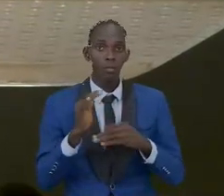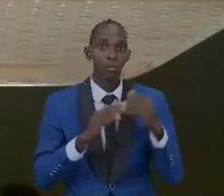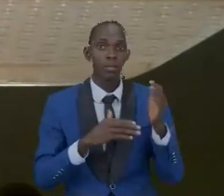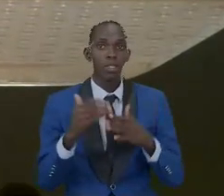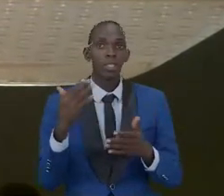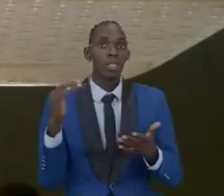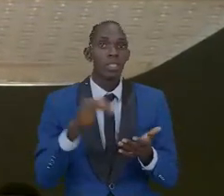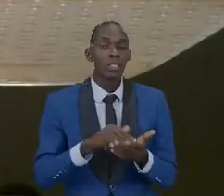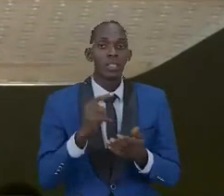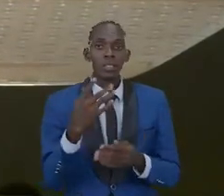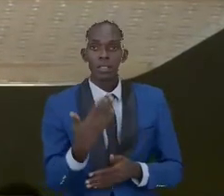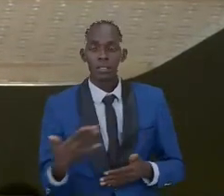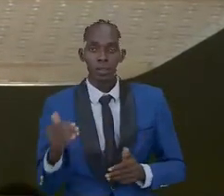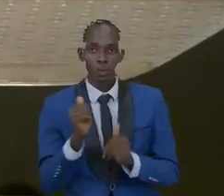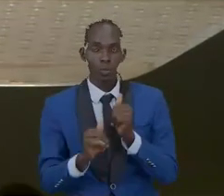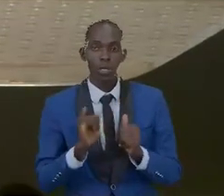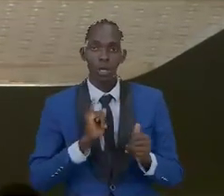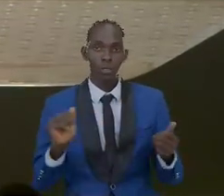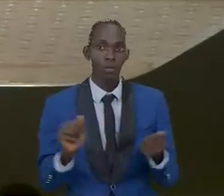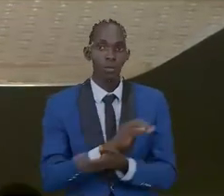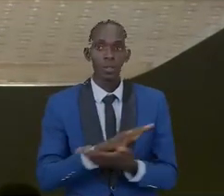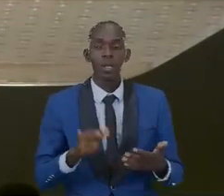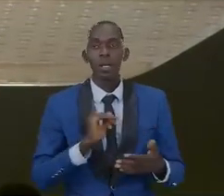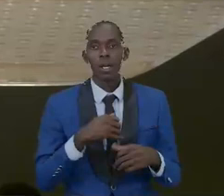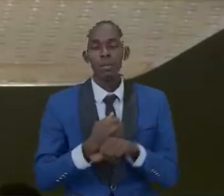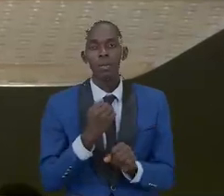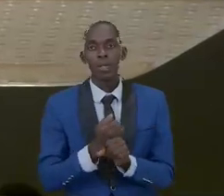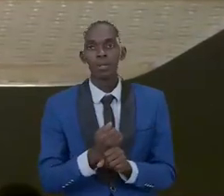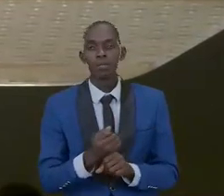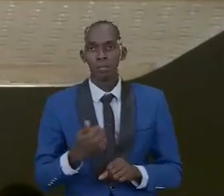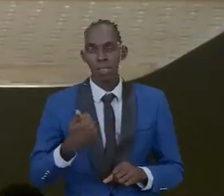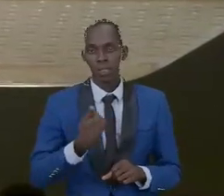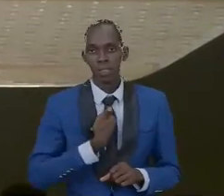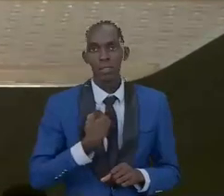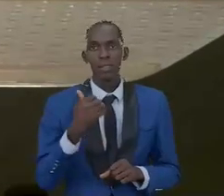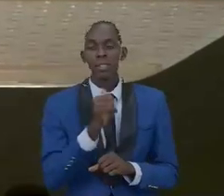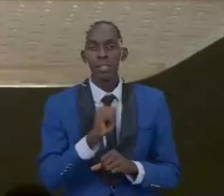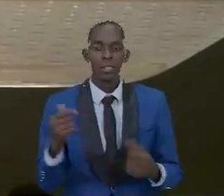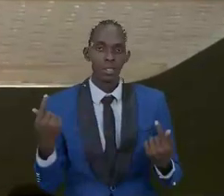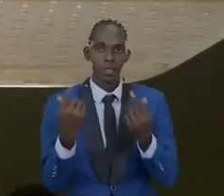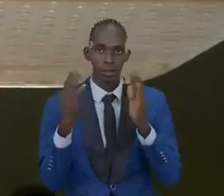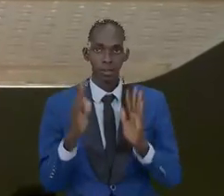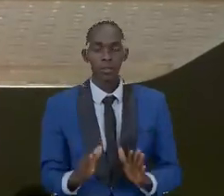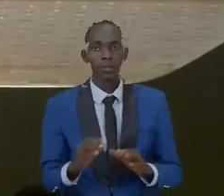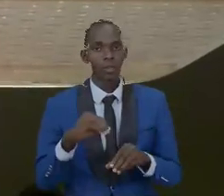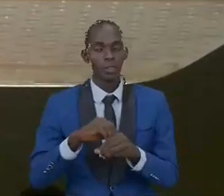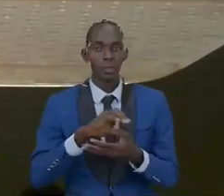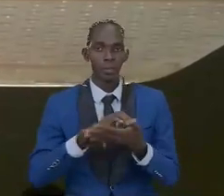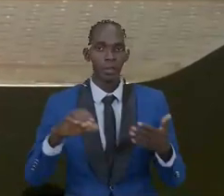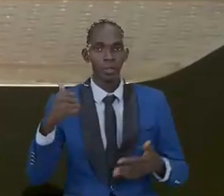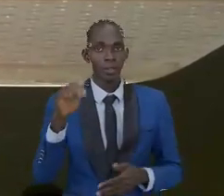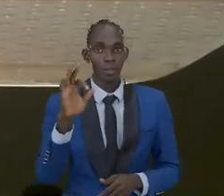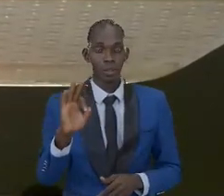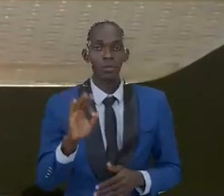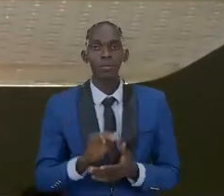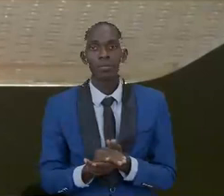tandis que nous cherchons à être justifiés par Christelle si nous étions aussi nous-mêmes trouver pêcheurs Chris serait-il un menu de pêcher loin